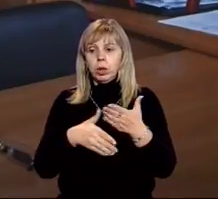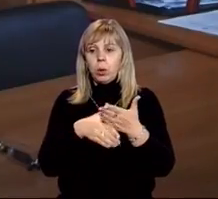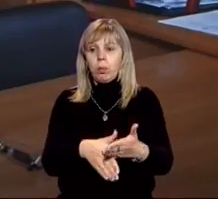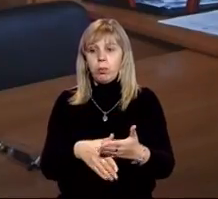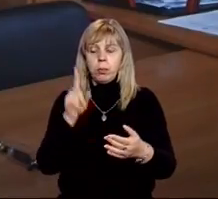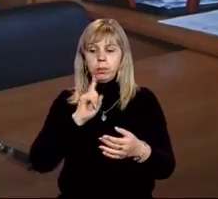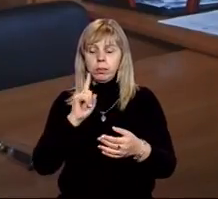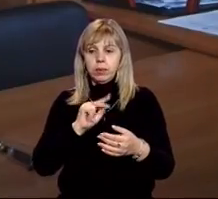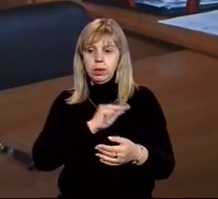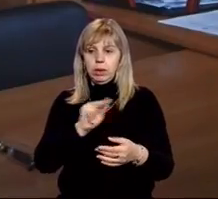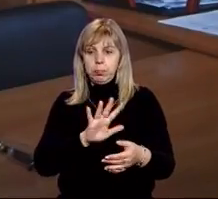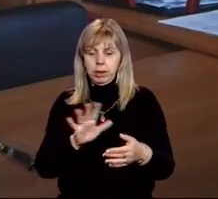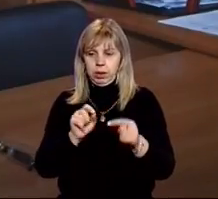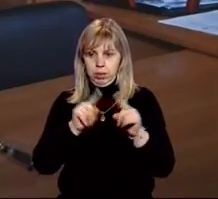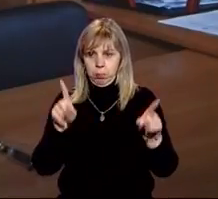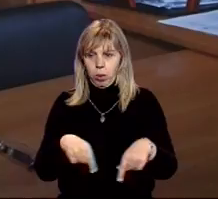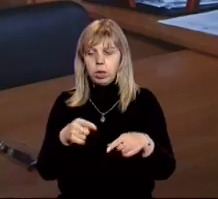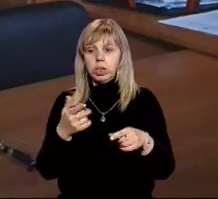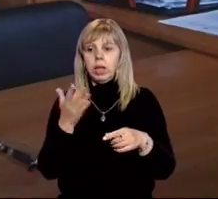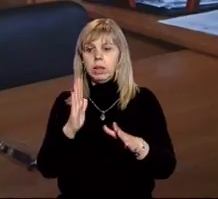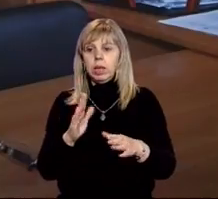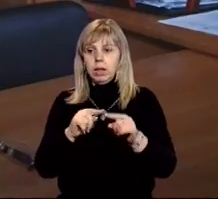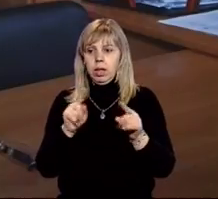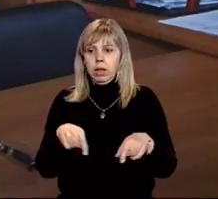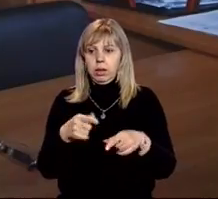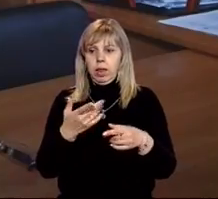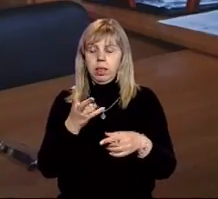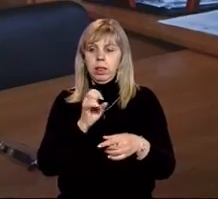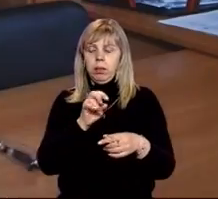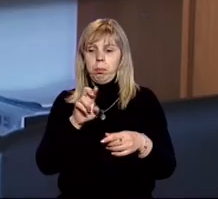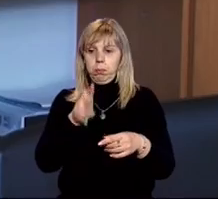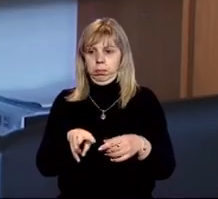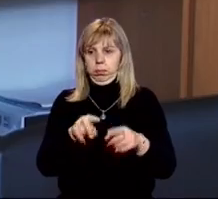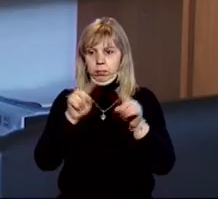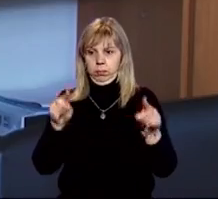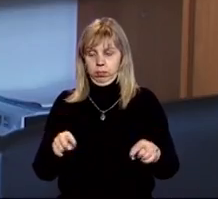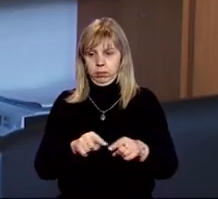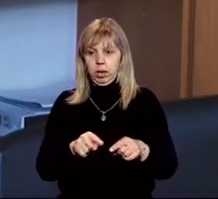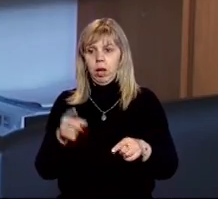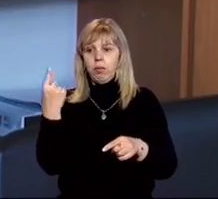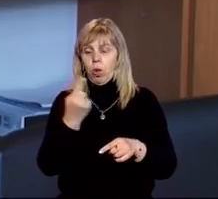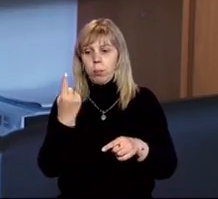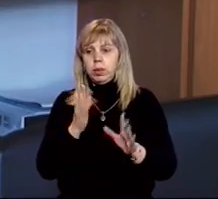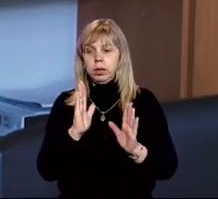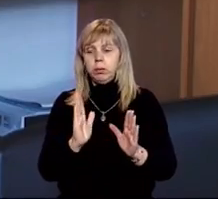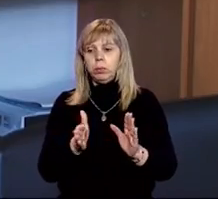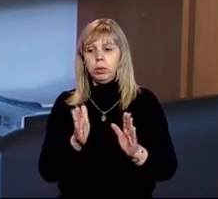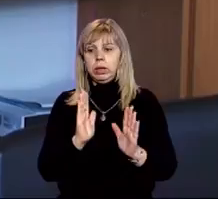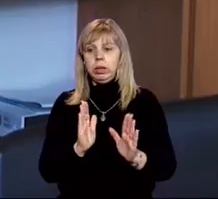по тимчасовій непрацездатності є тільки листок непрацездатності. В області